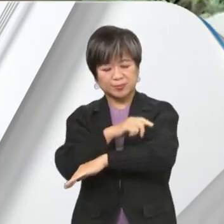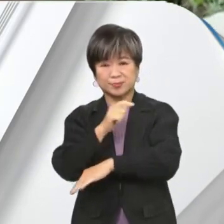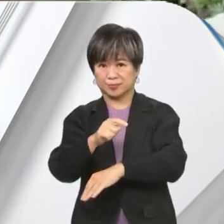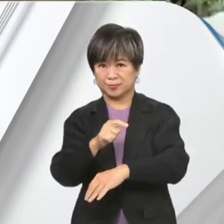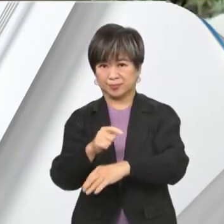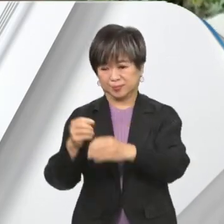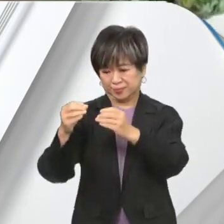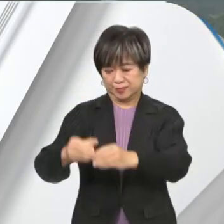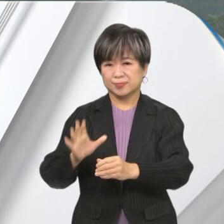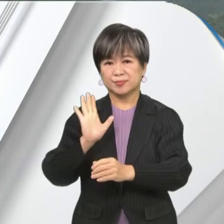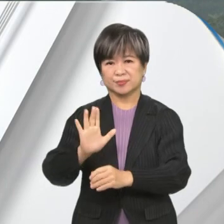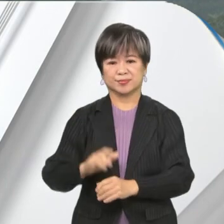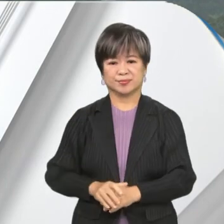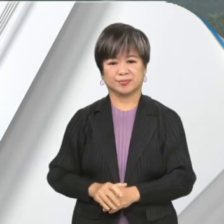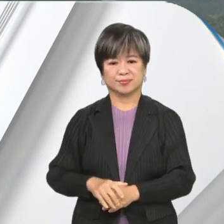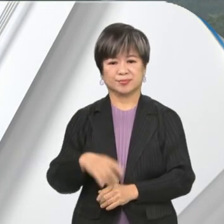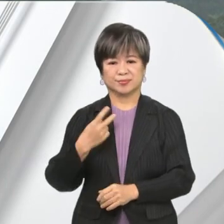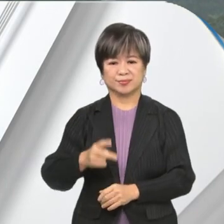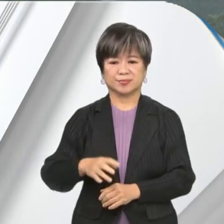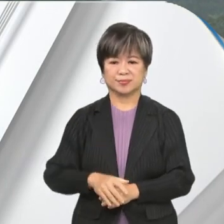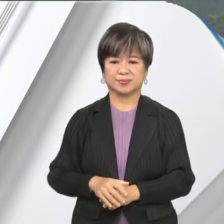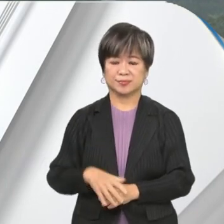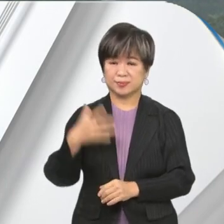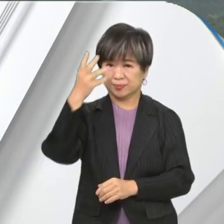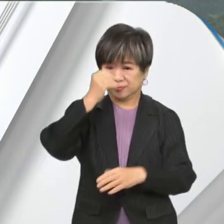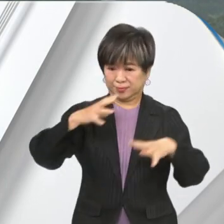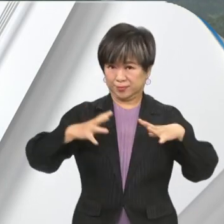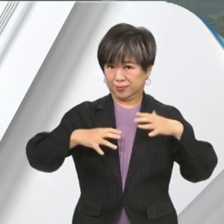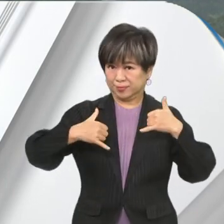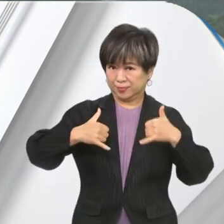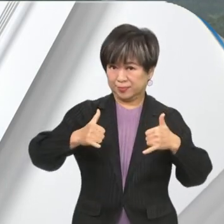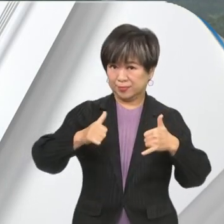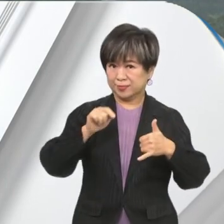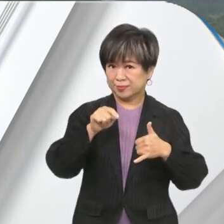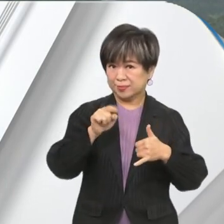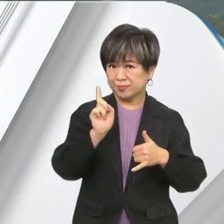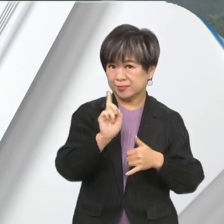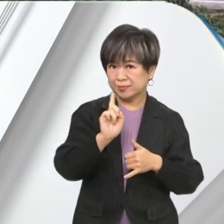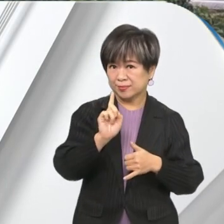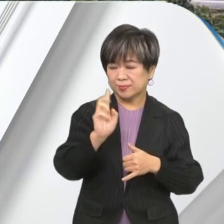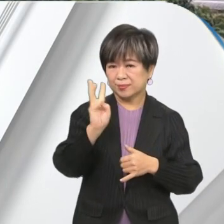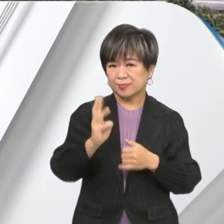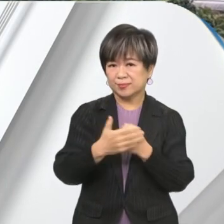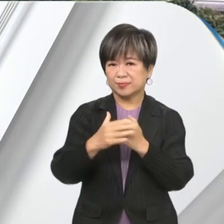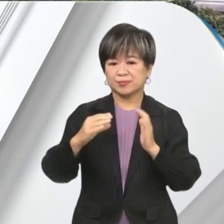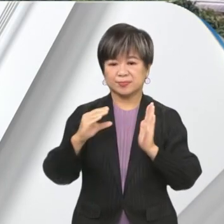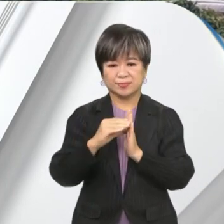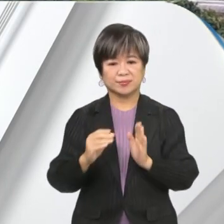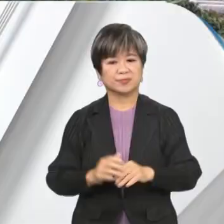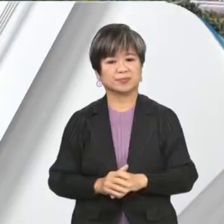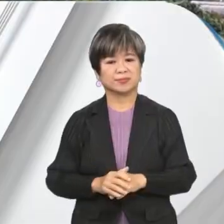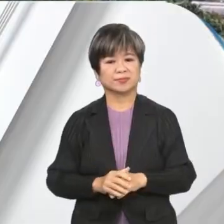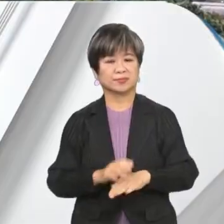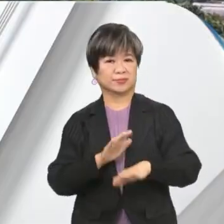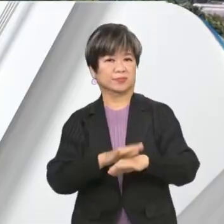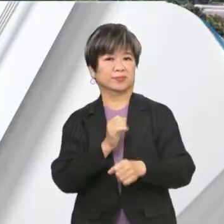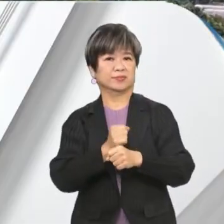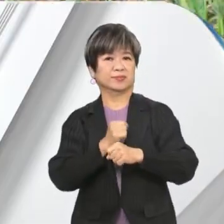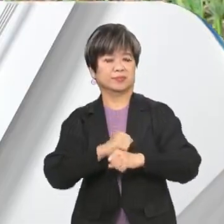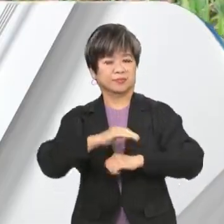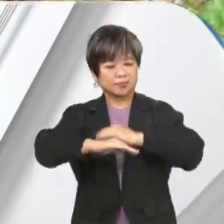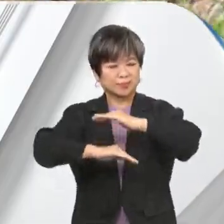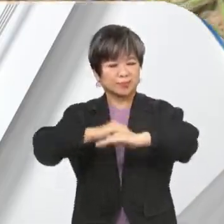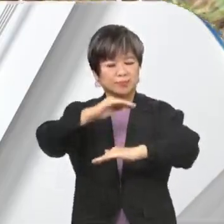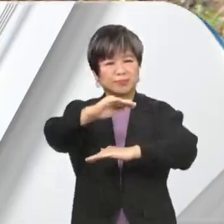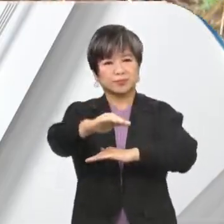哈，啊，过来都会路管路，路管路一摆有水波 Q 用一个手作步道的方式